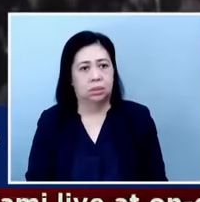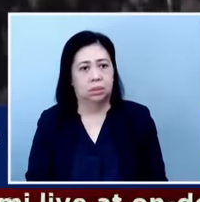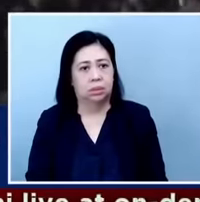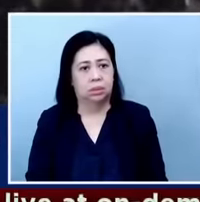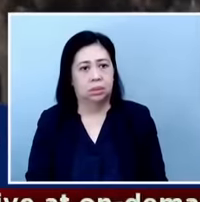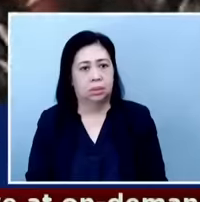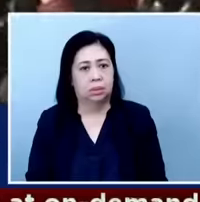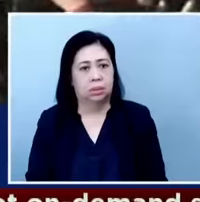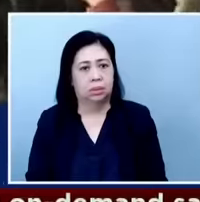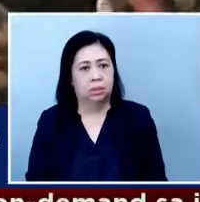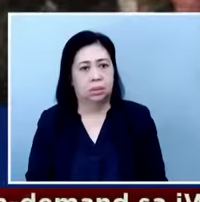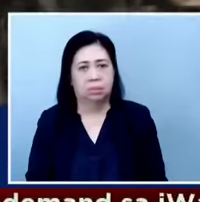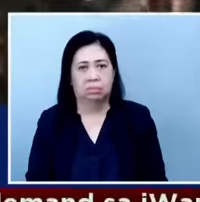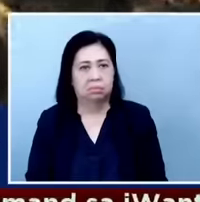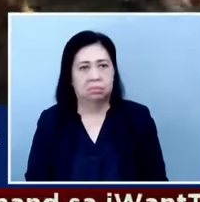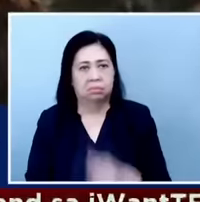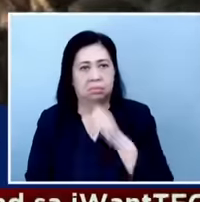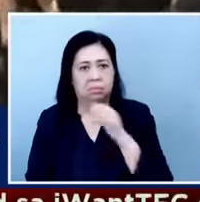Wala, hindi gumagalaw.